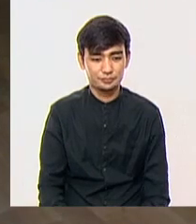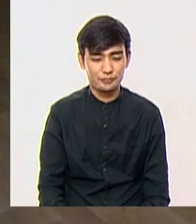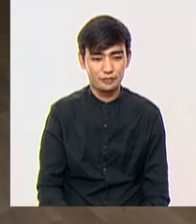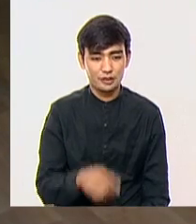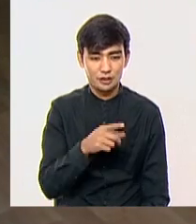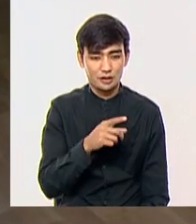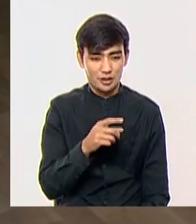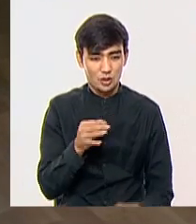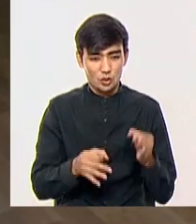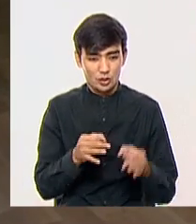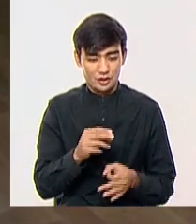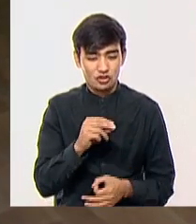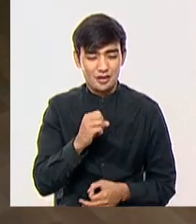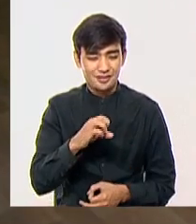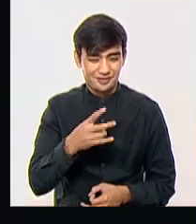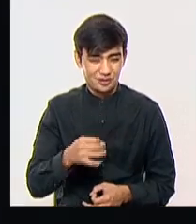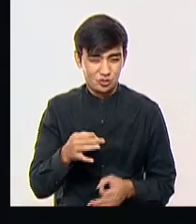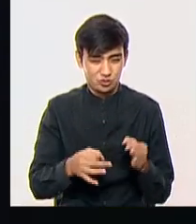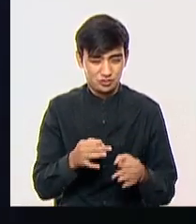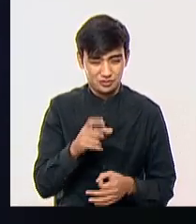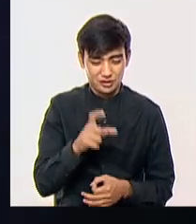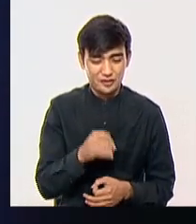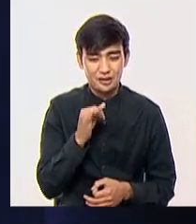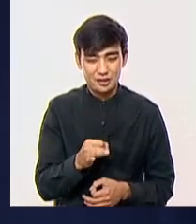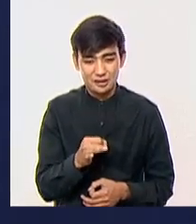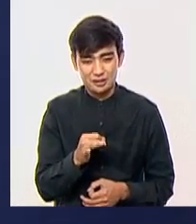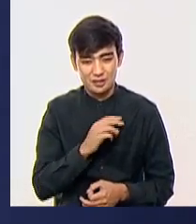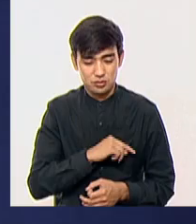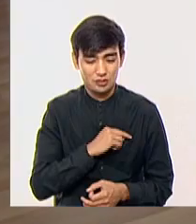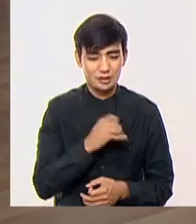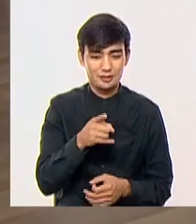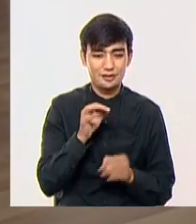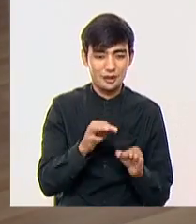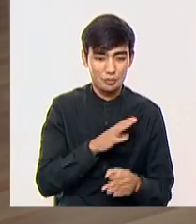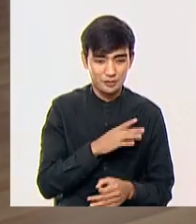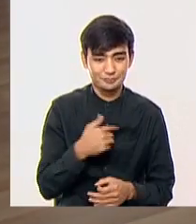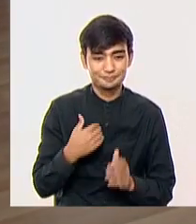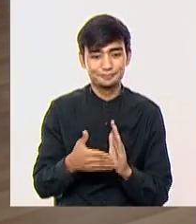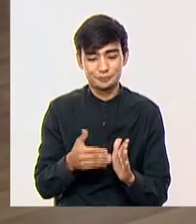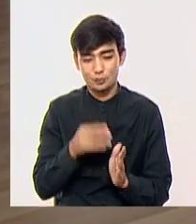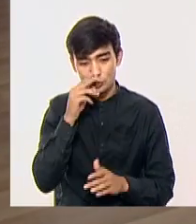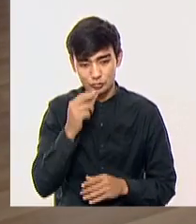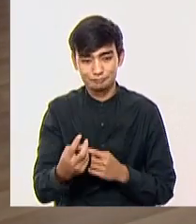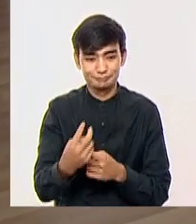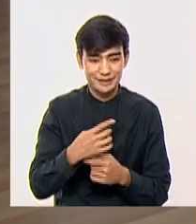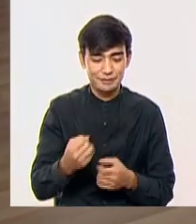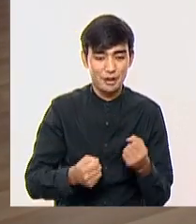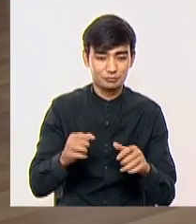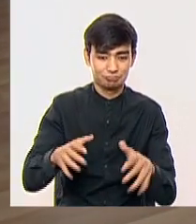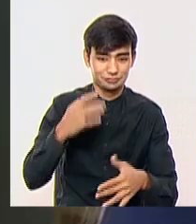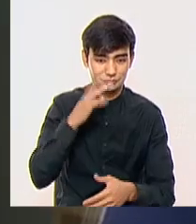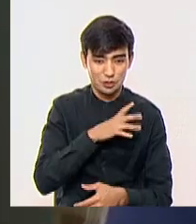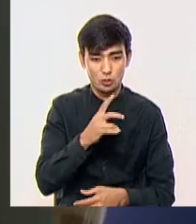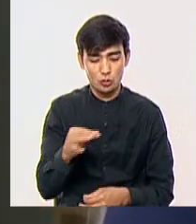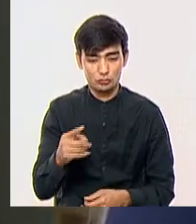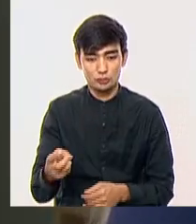Частный судебный исполнитель Владислава Петраш обвиняет должника в наезде. Она рассказывает, что пригласила мужчину, чтобы изъять автомобиль, но